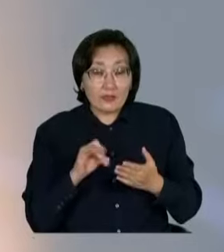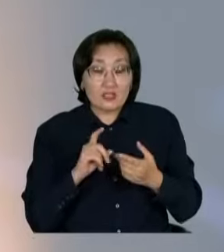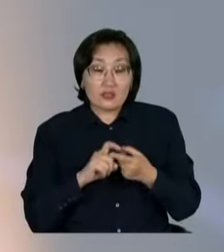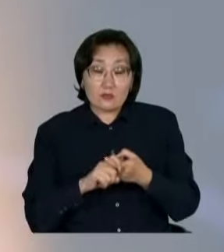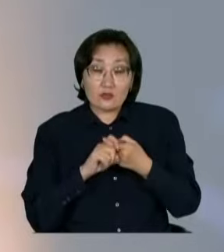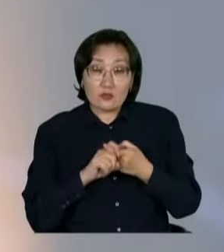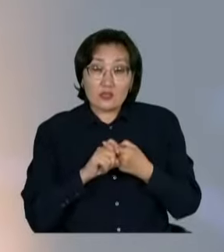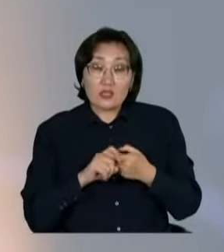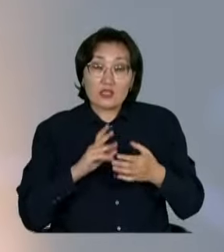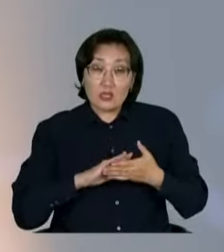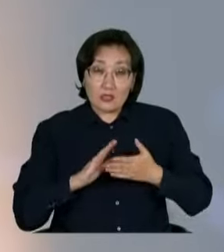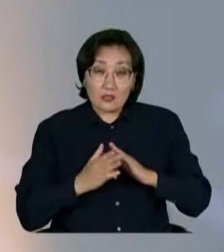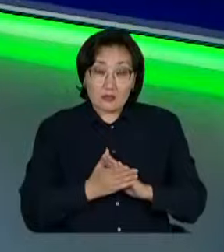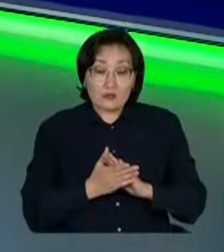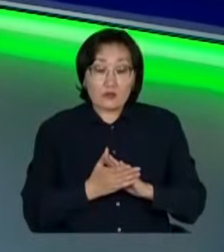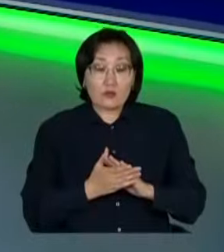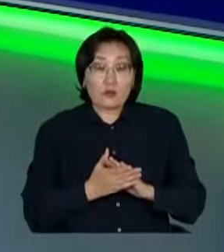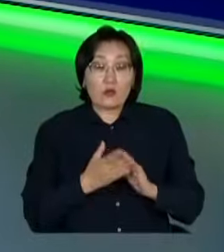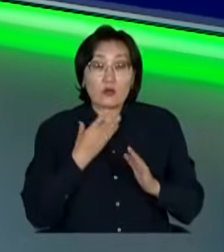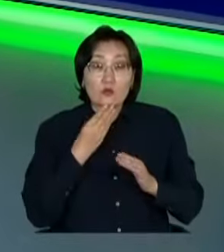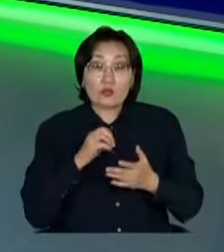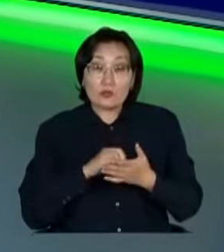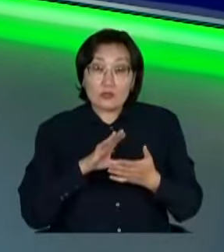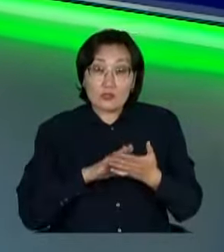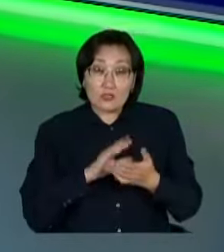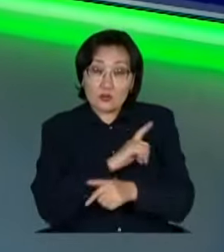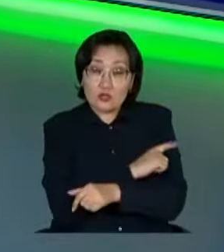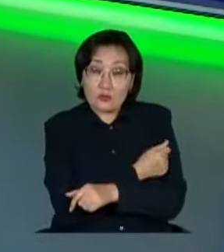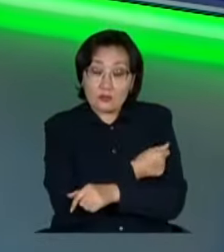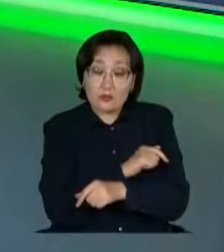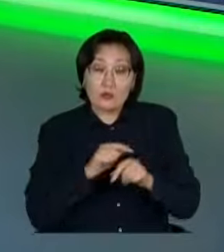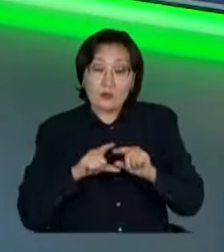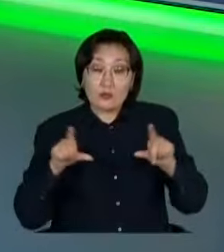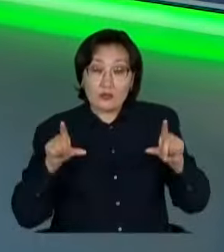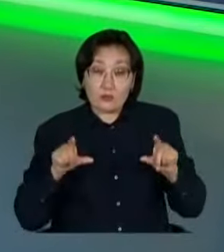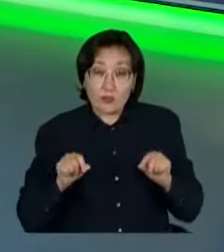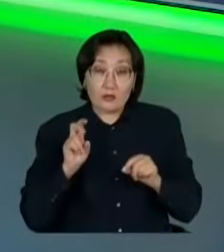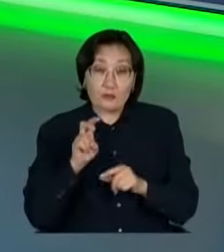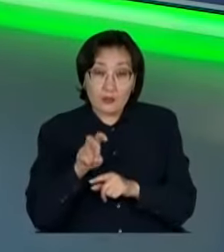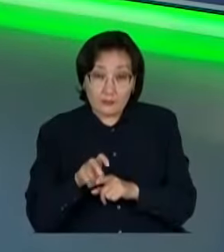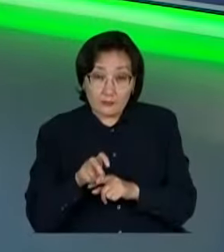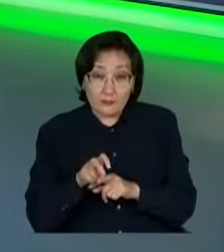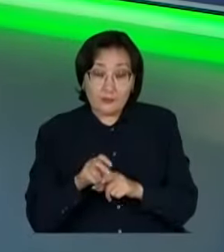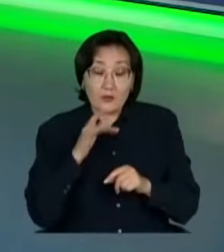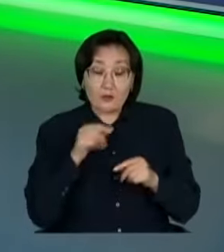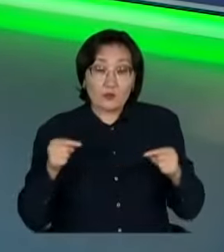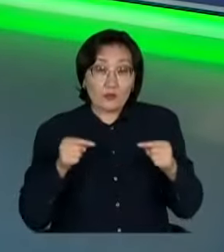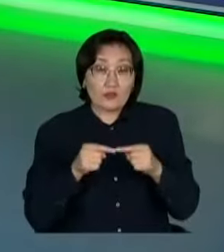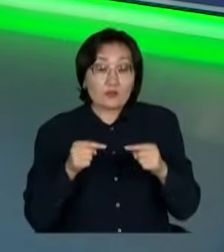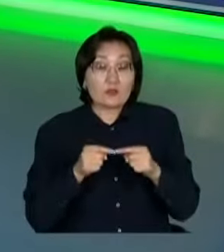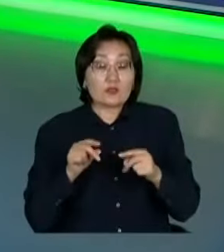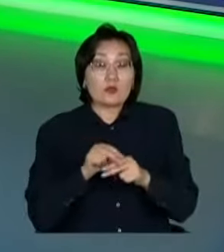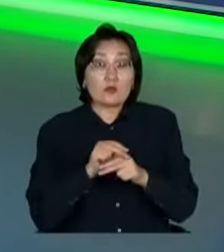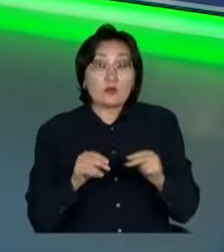инфекцияларды жұқтырған болсаңыз, өзіңіздің тіркелген мекен жайыңыз бойынша медициналық ұйымға барып, дер кезінде